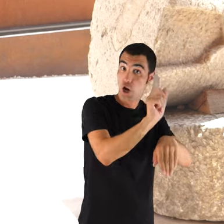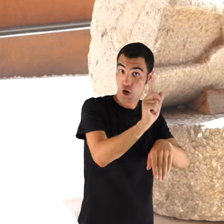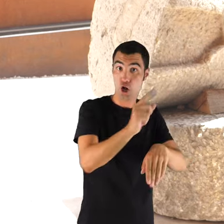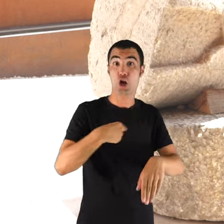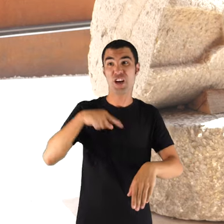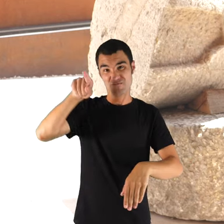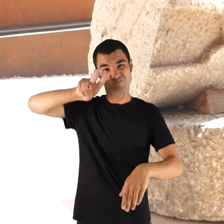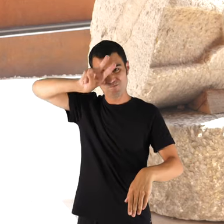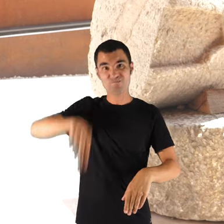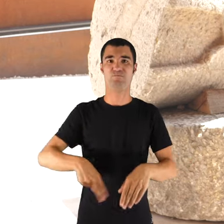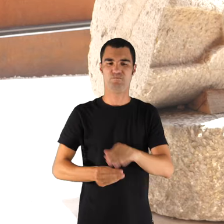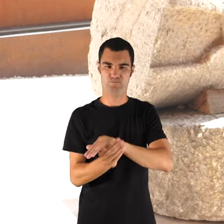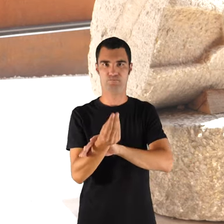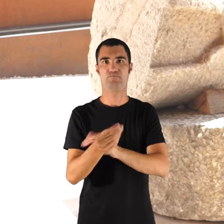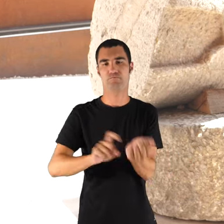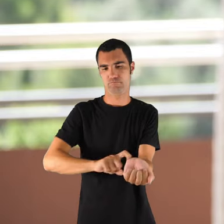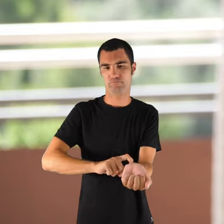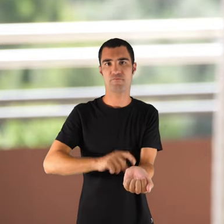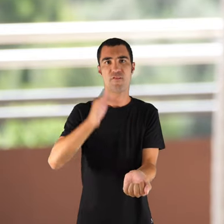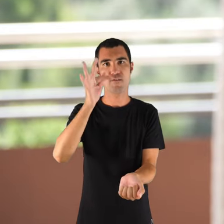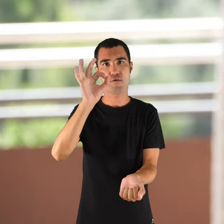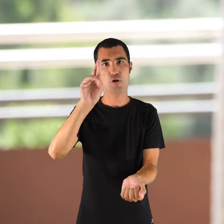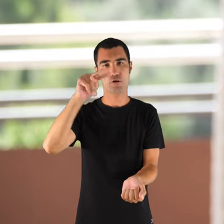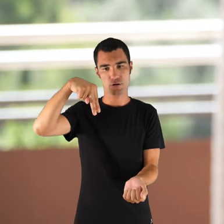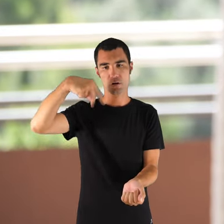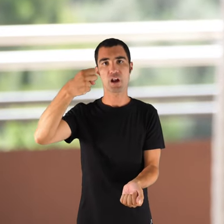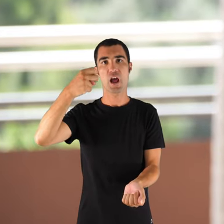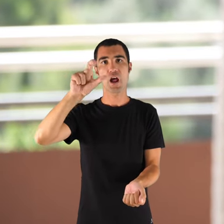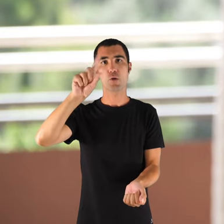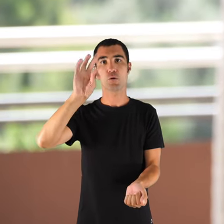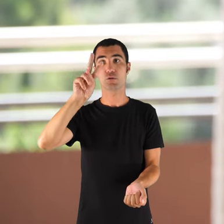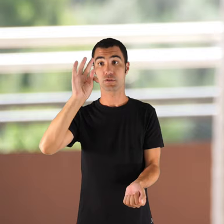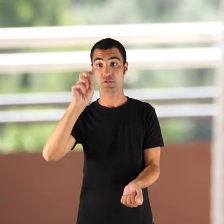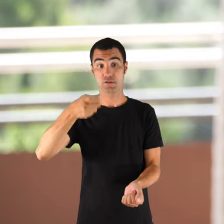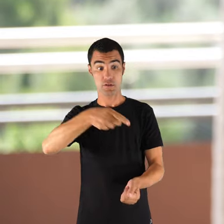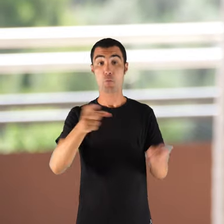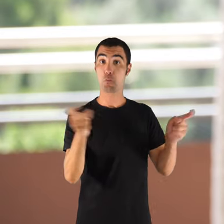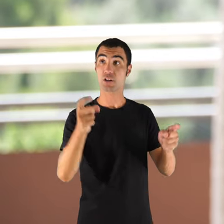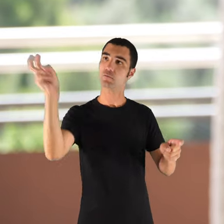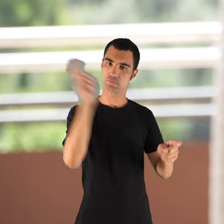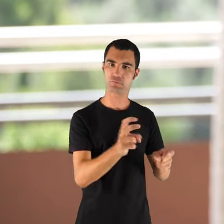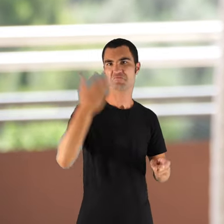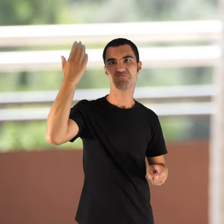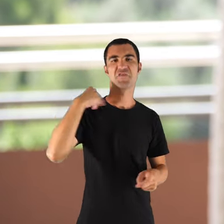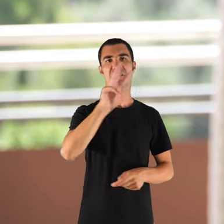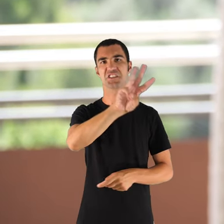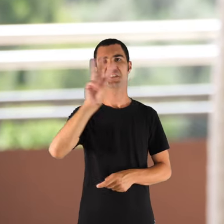Som fornalutxent de naixement. L'esport on vaig arribar fa 33 anys.